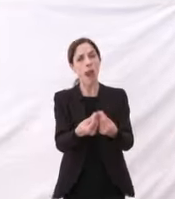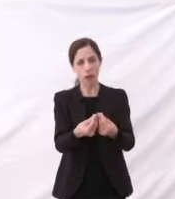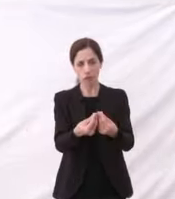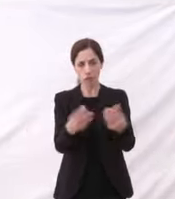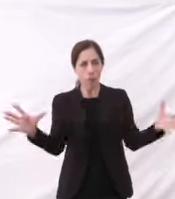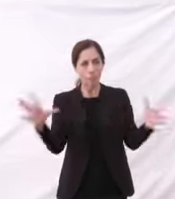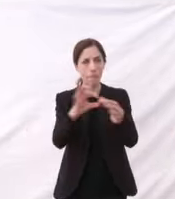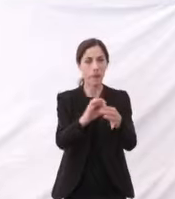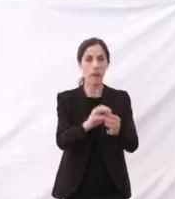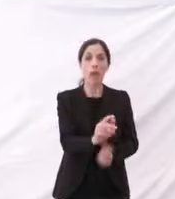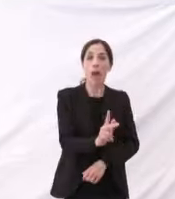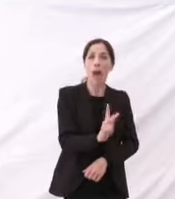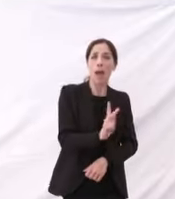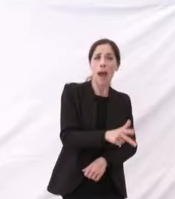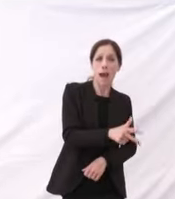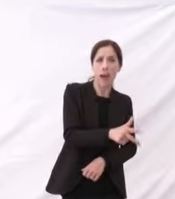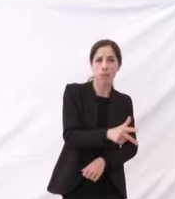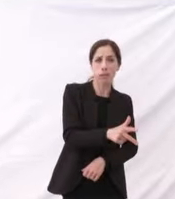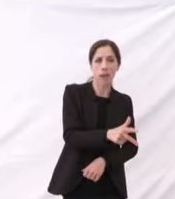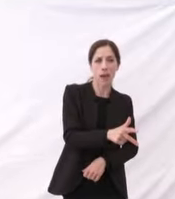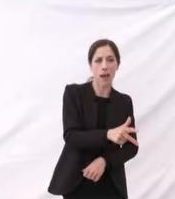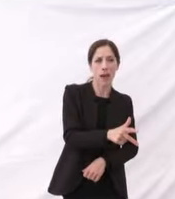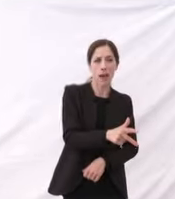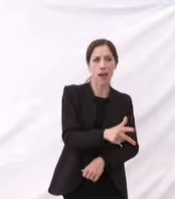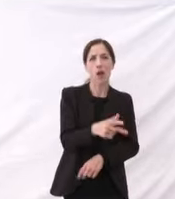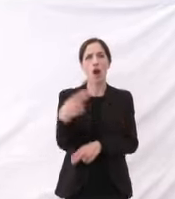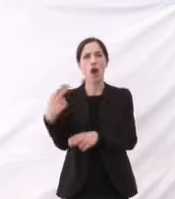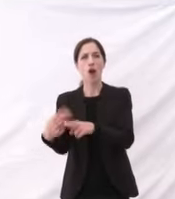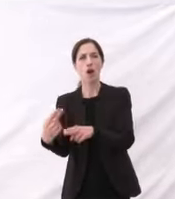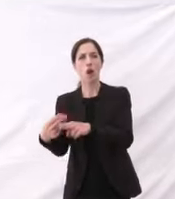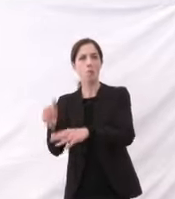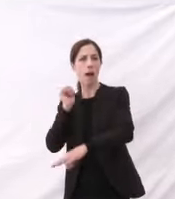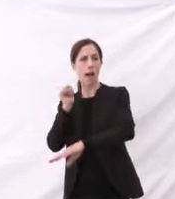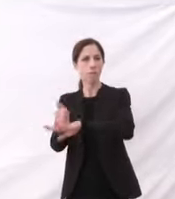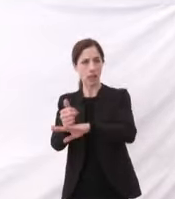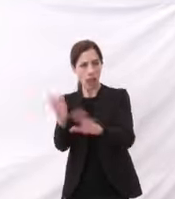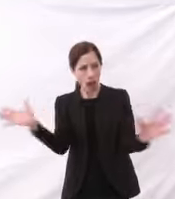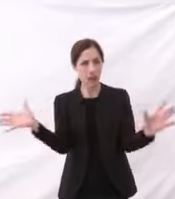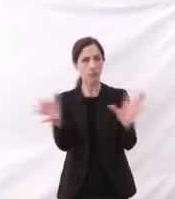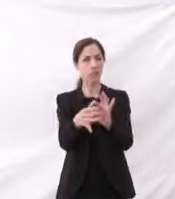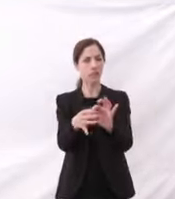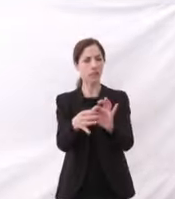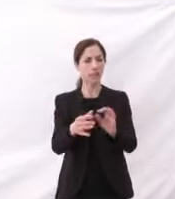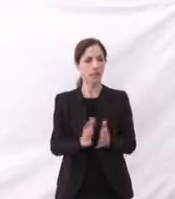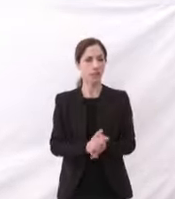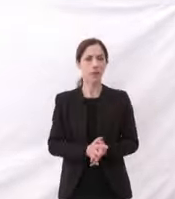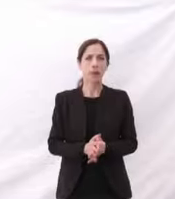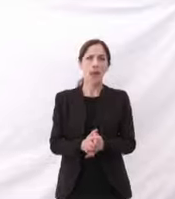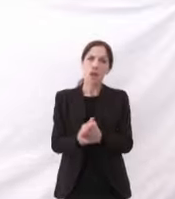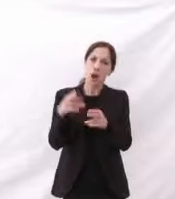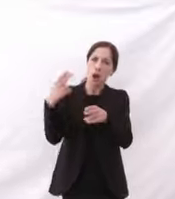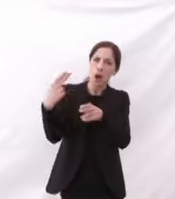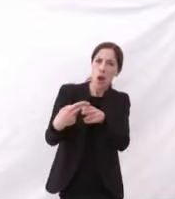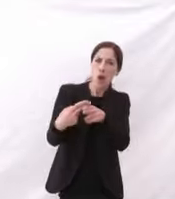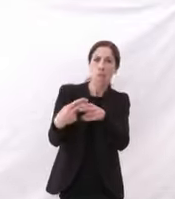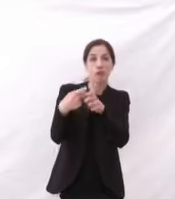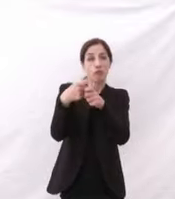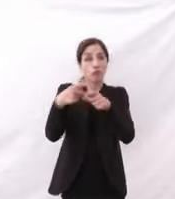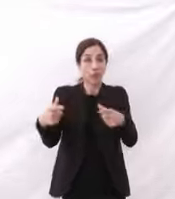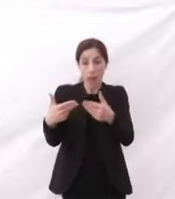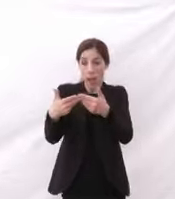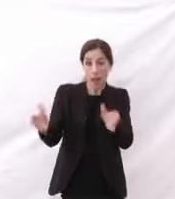il gemellaggio Calabria lì e Roma capitale. Roma città aperta